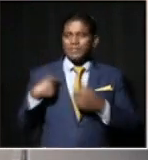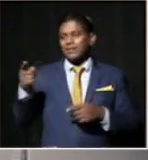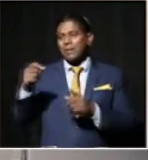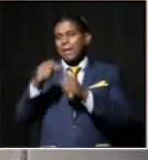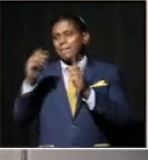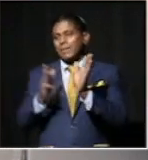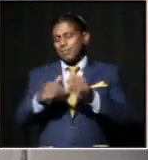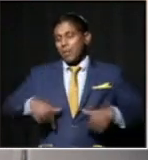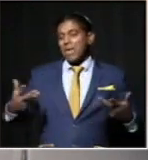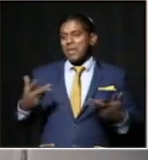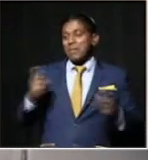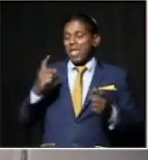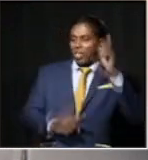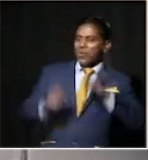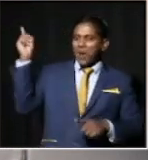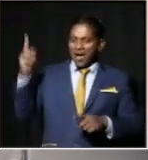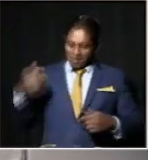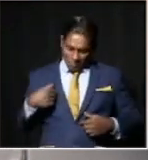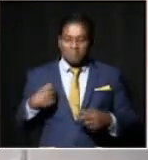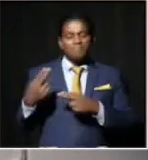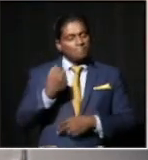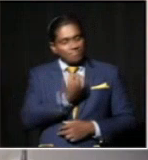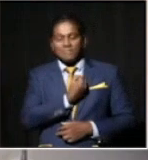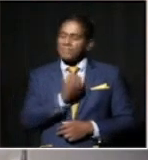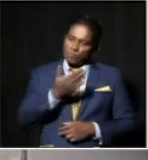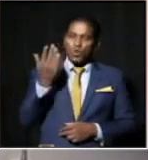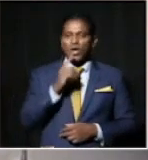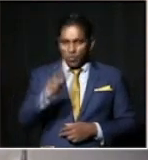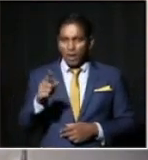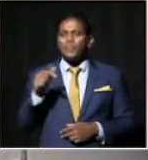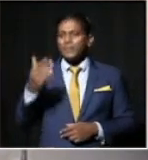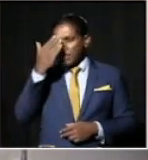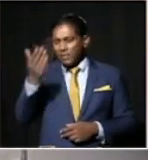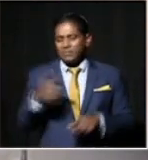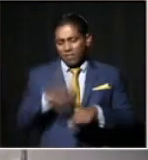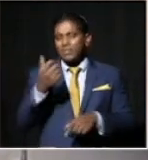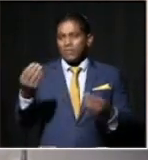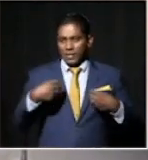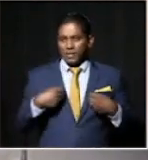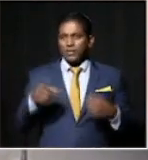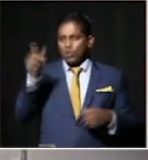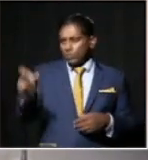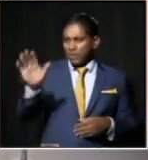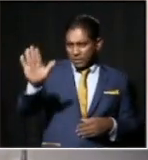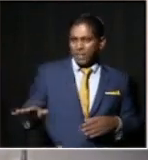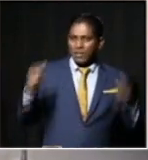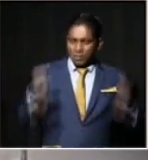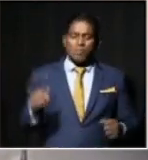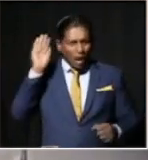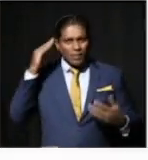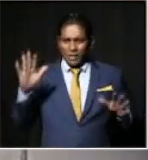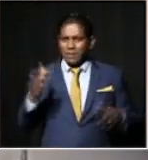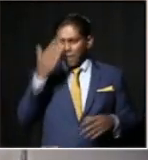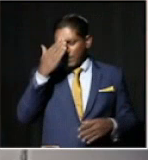කිව්වද්දි බය වෙලා දිව්වද්දි මම මේක අරගෙන මේ වැඩ කටයුත්ත කරේ කරුණා කළා මට ඒ අවස්ථාව දෙන්න ඔබතුමා වාඩි වෙන්න ඔබතුමා කියකට මම ඇහුවානේ කරුණා